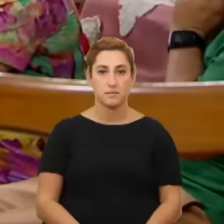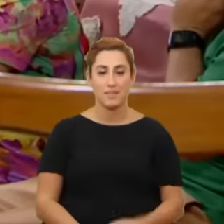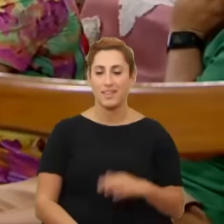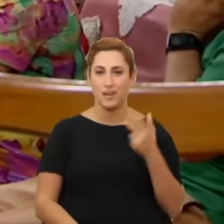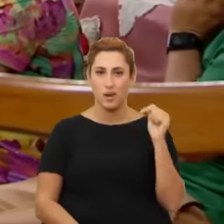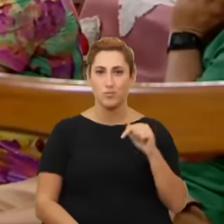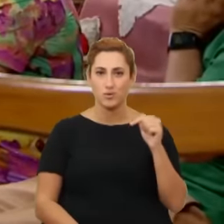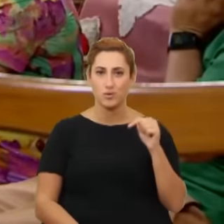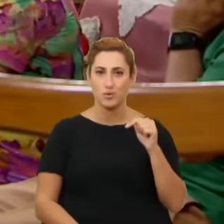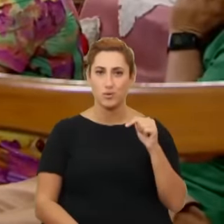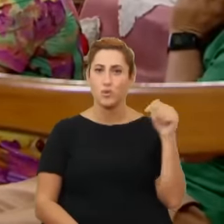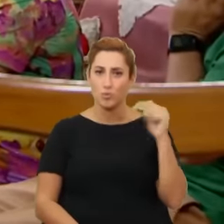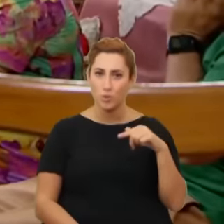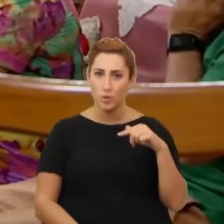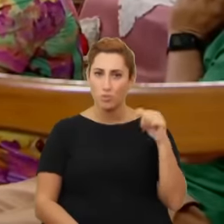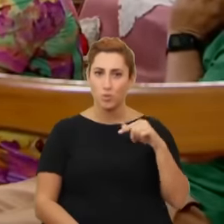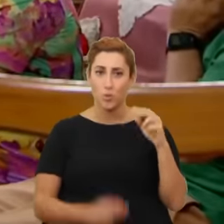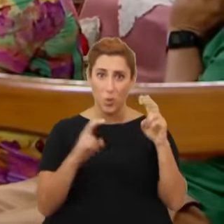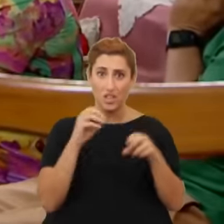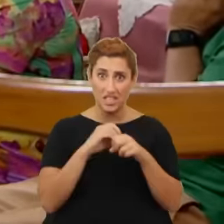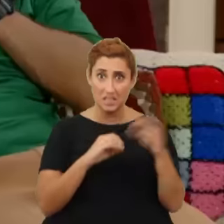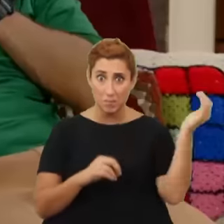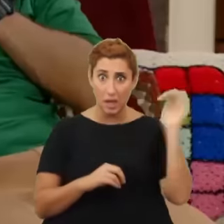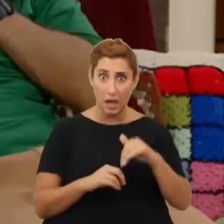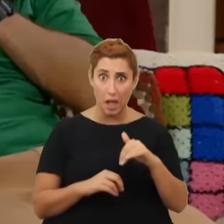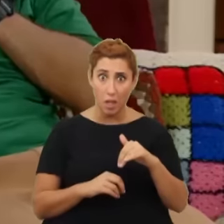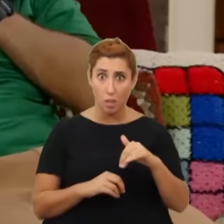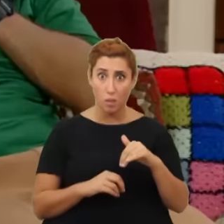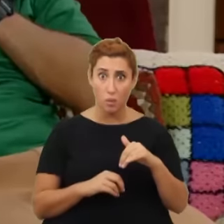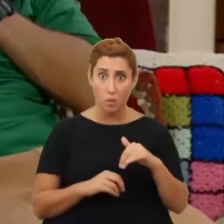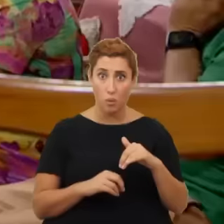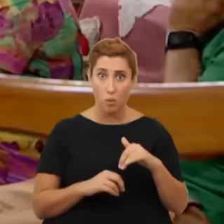Yani bu? Bu mevzu için mi geliyor ya? Yani